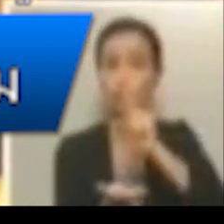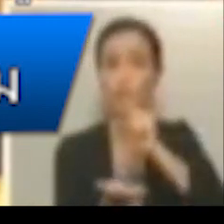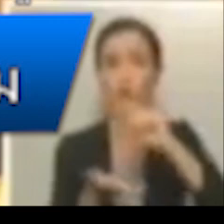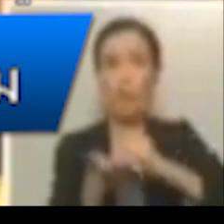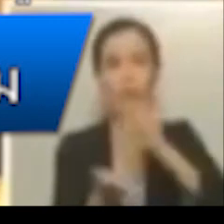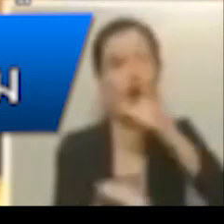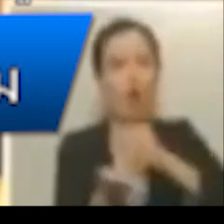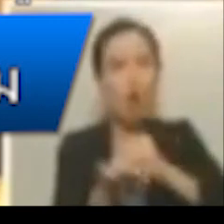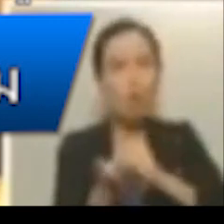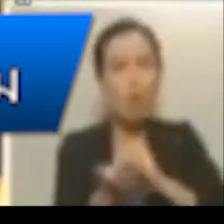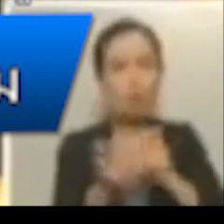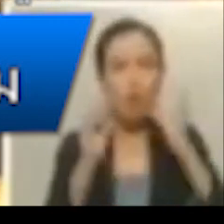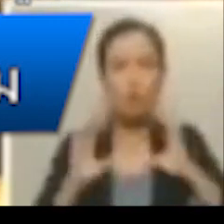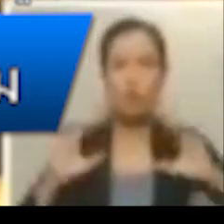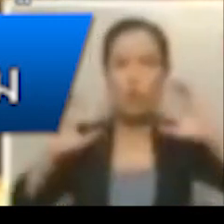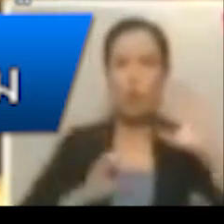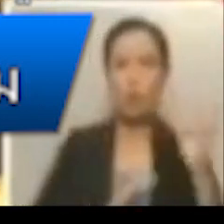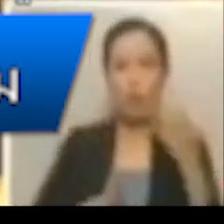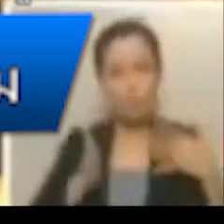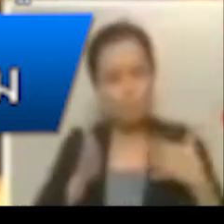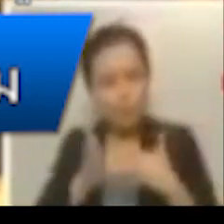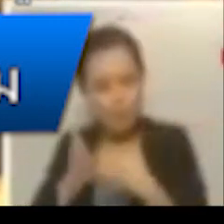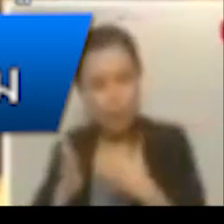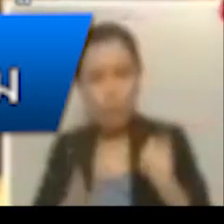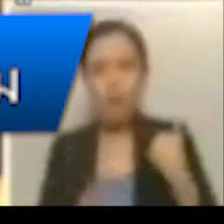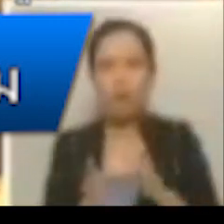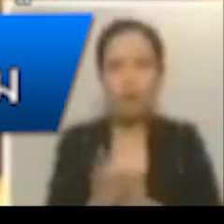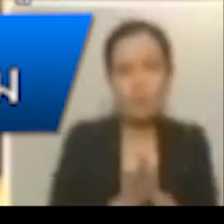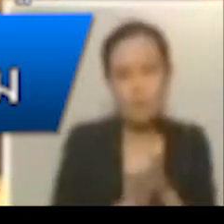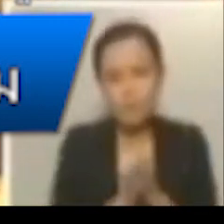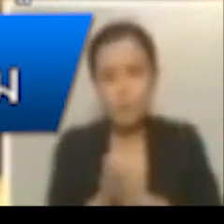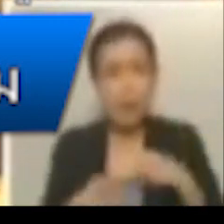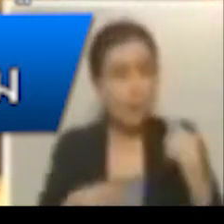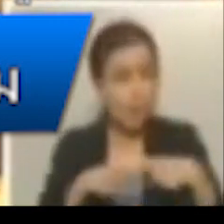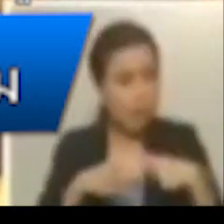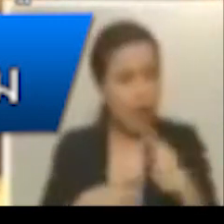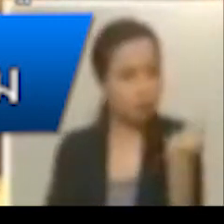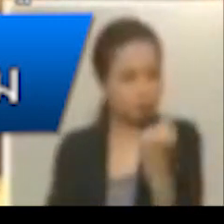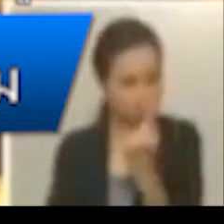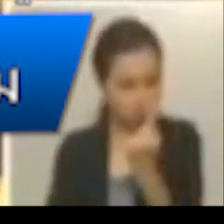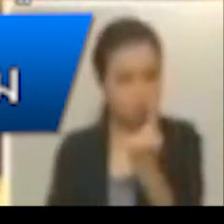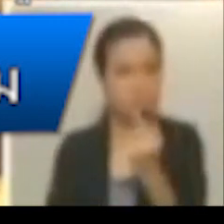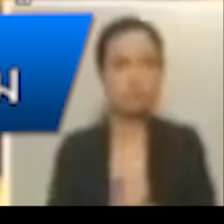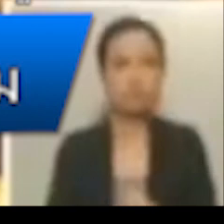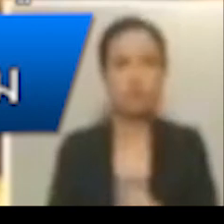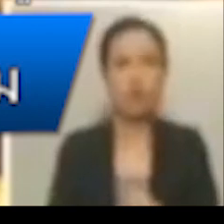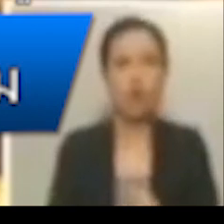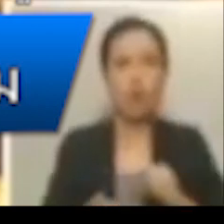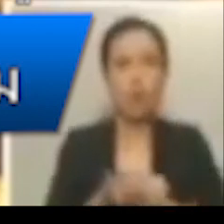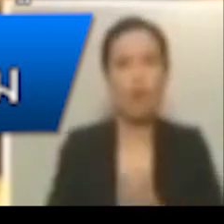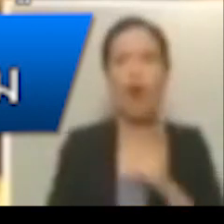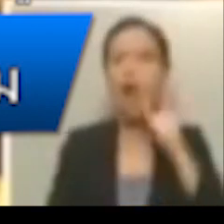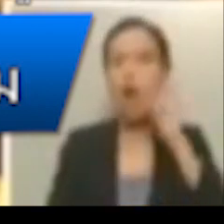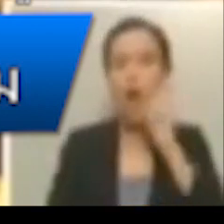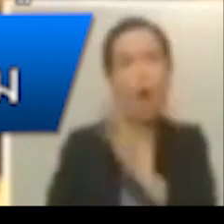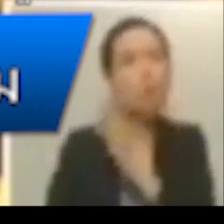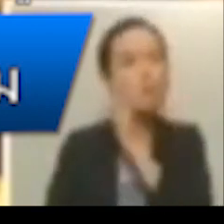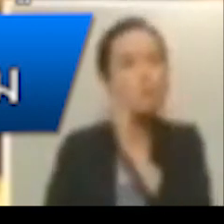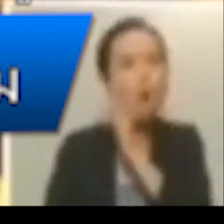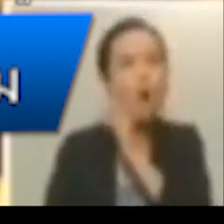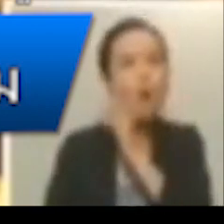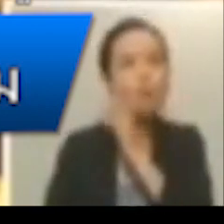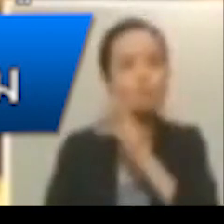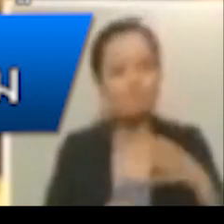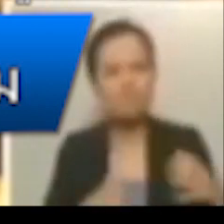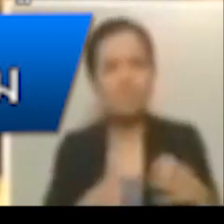เป็นวาระที่รัฐบาลทั่วโลกเผชิญมีความท้าทายหนึ่งอย่างก็คือการปราบปรามเฟกนิวส์จะทำอย่างไรไม่ให้ต